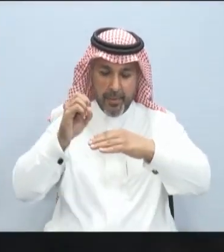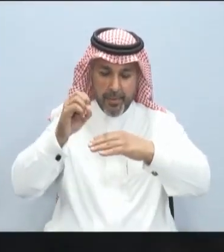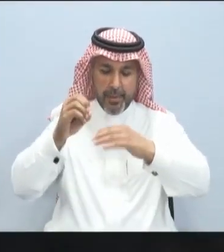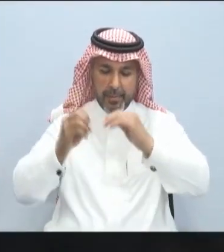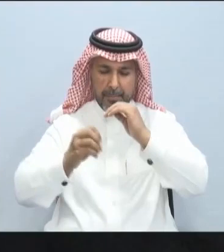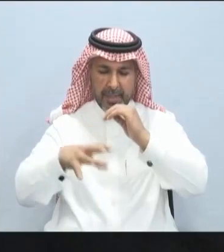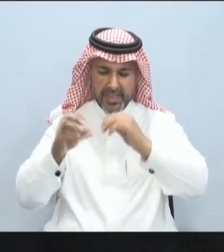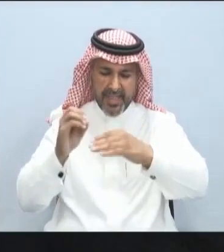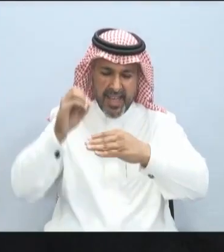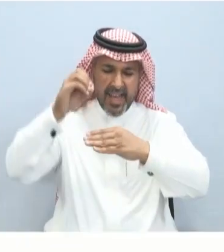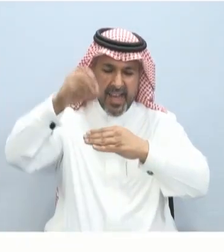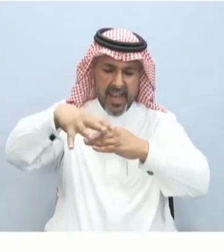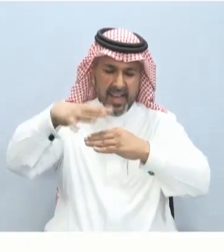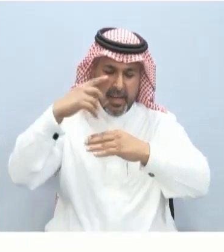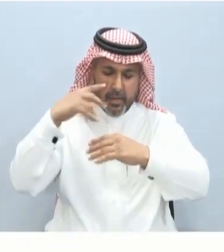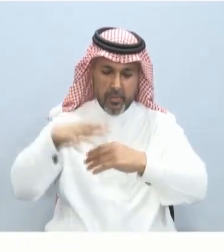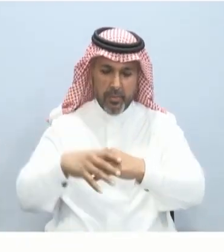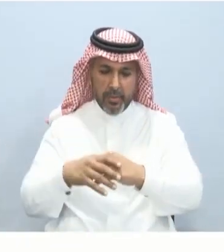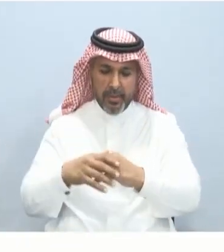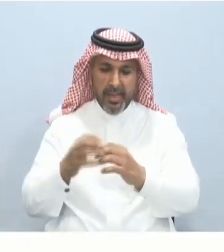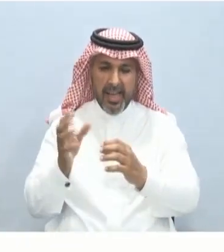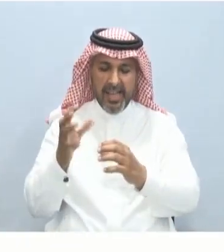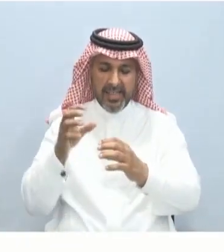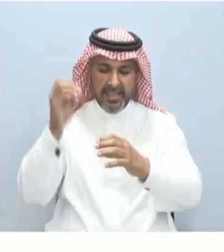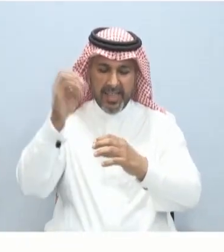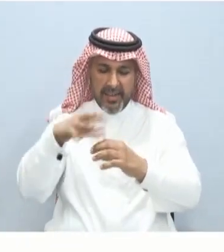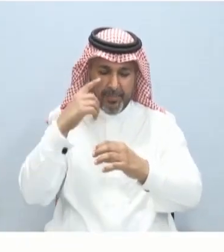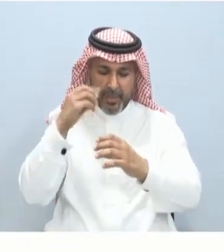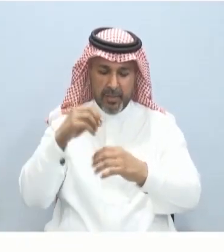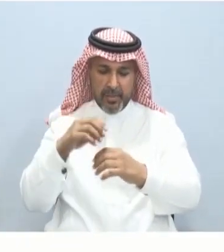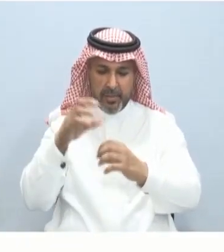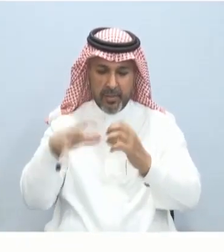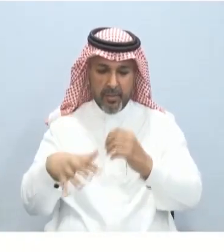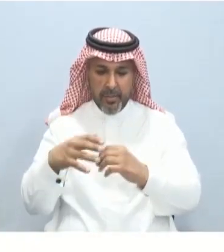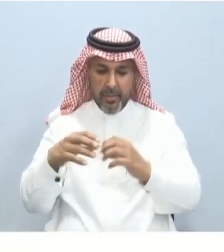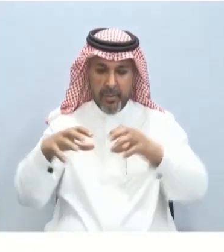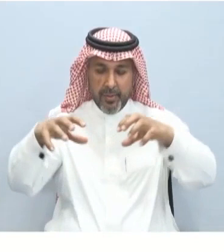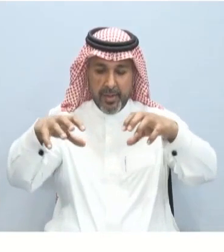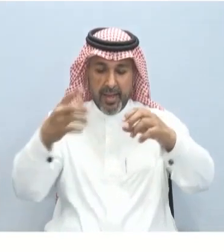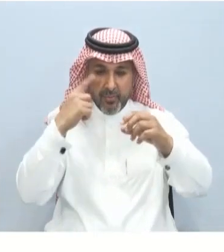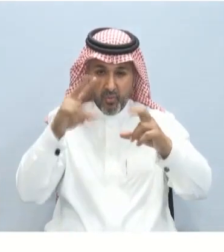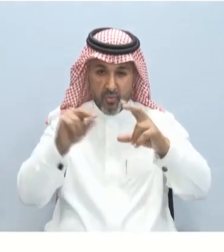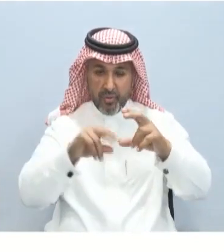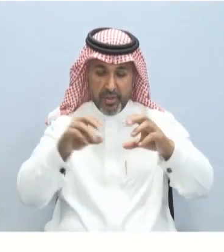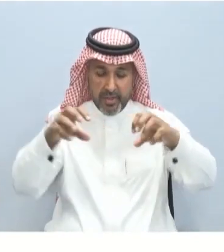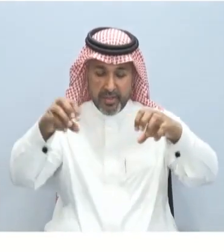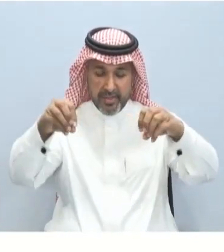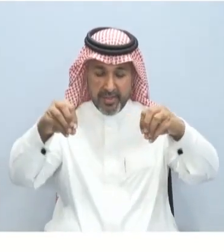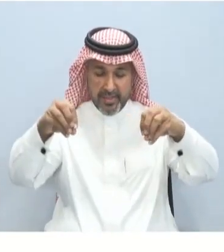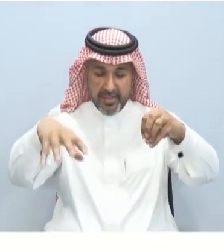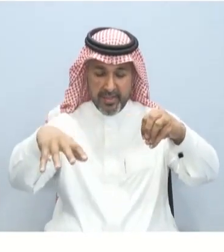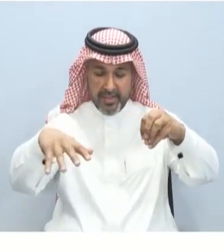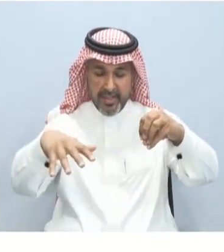البلاستيك او حصى يمكن ان او حجر ان تسقط بالسرعه نفسها لذلك سنحتاج الى